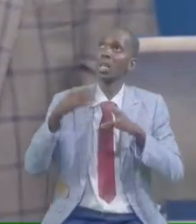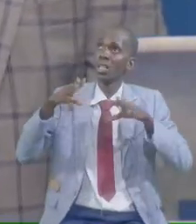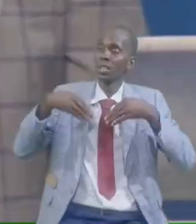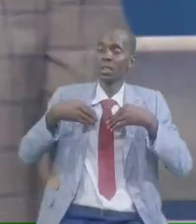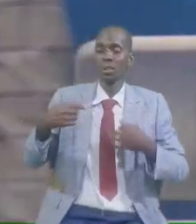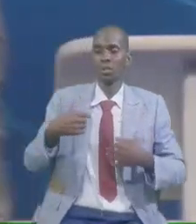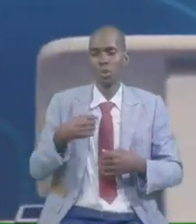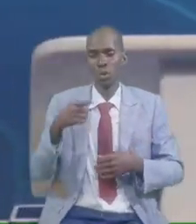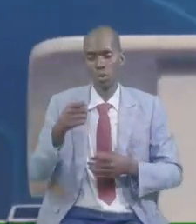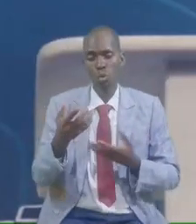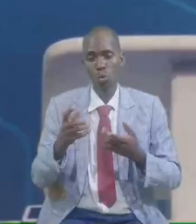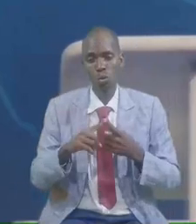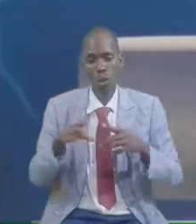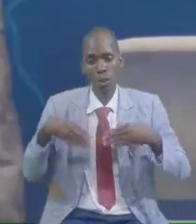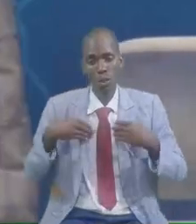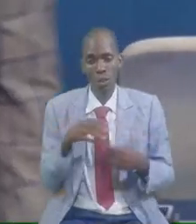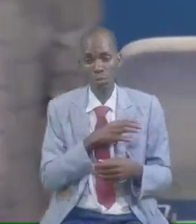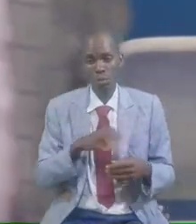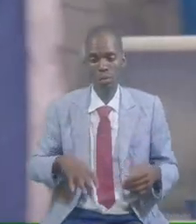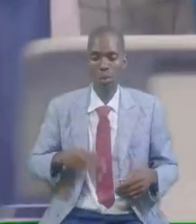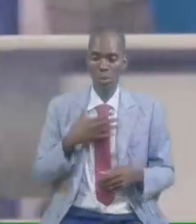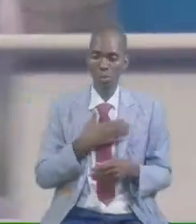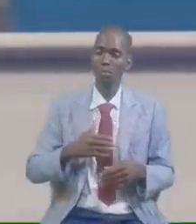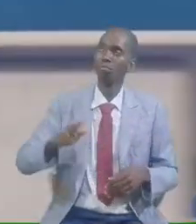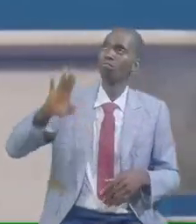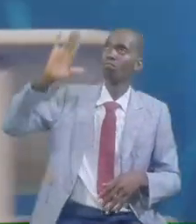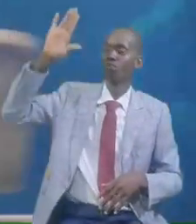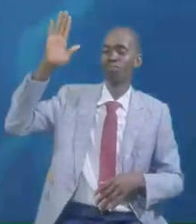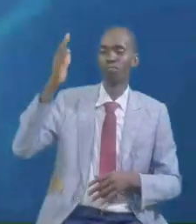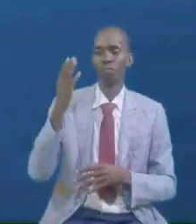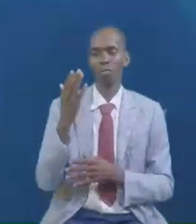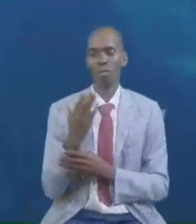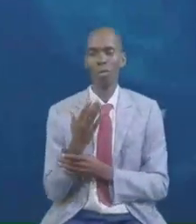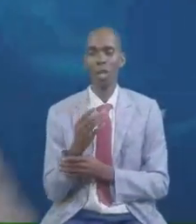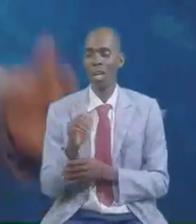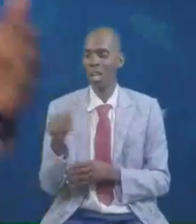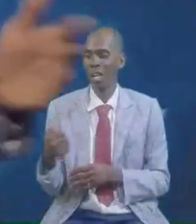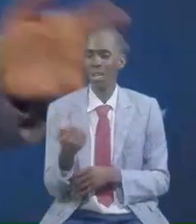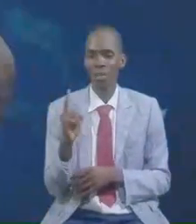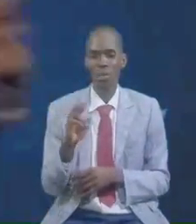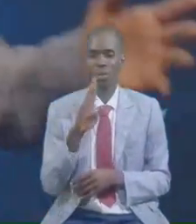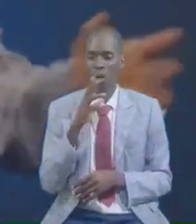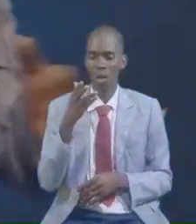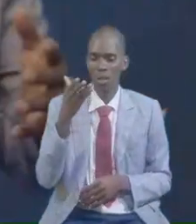lève cette main partout où tu es. Tu lèves la main.